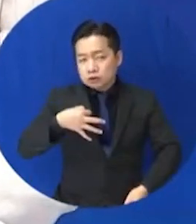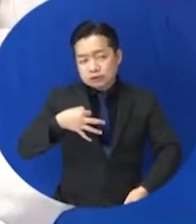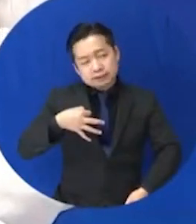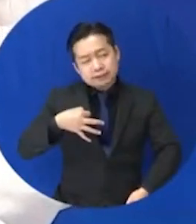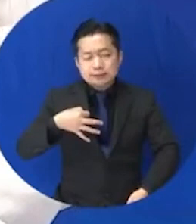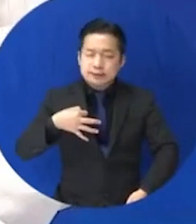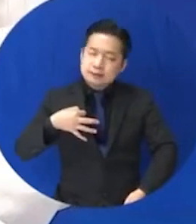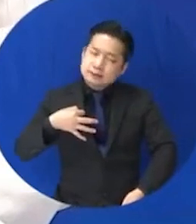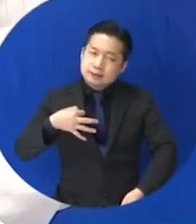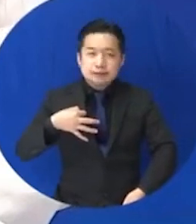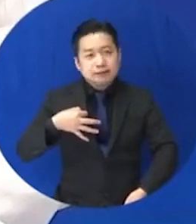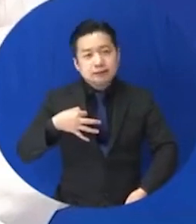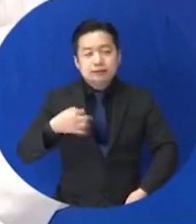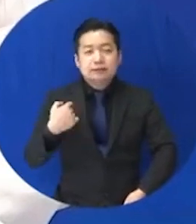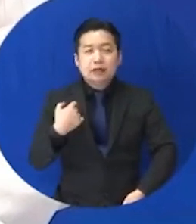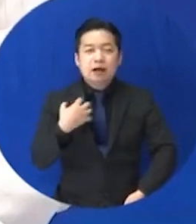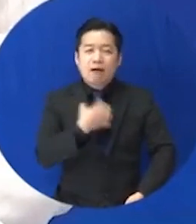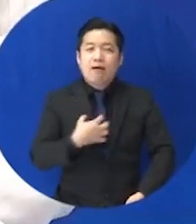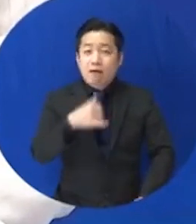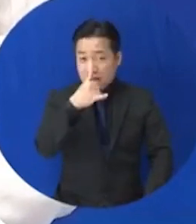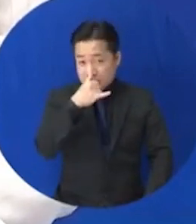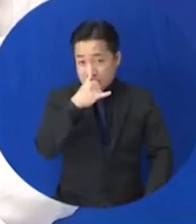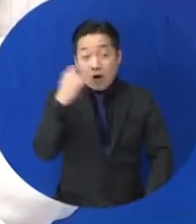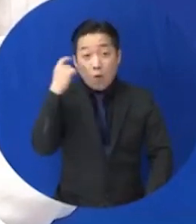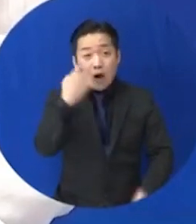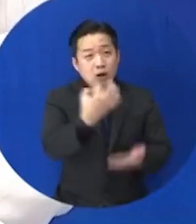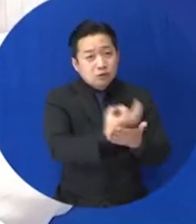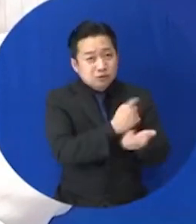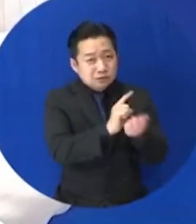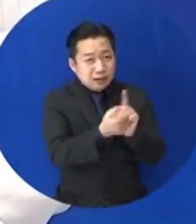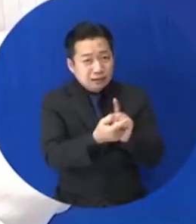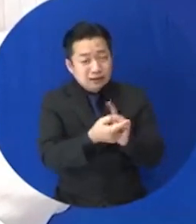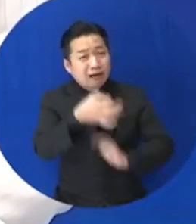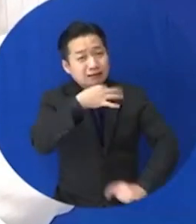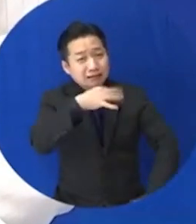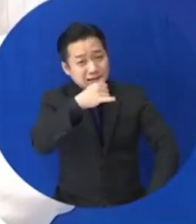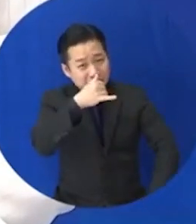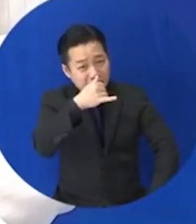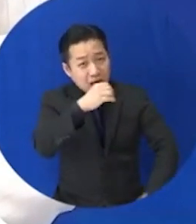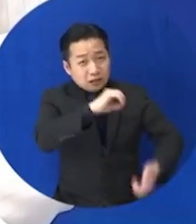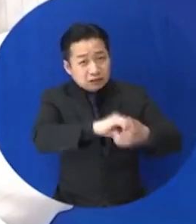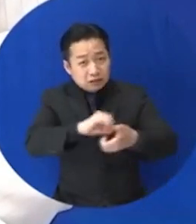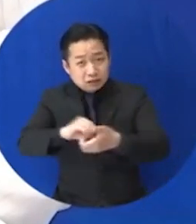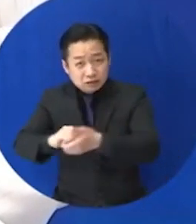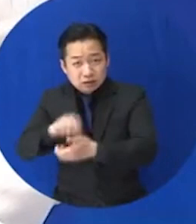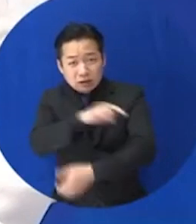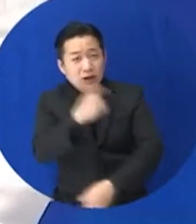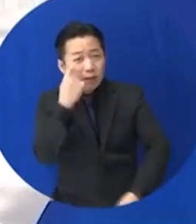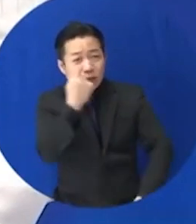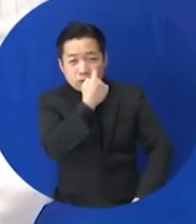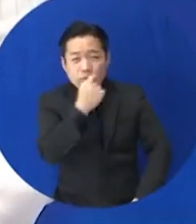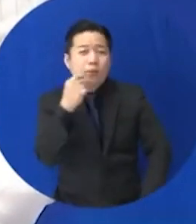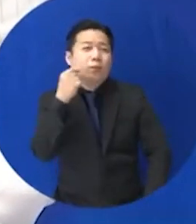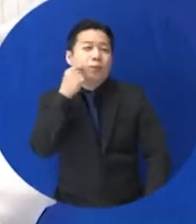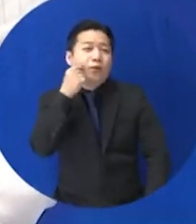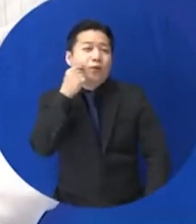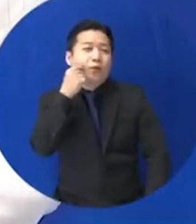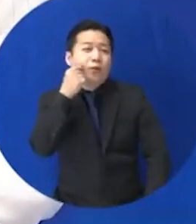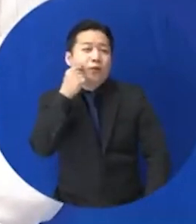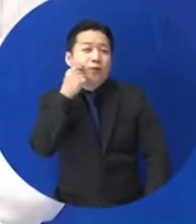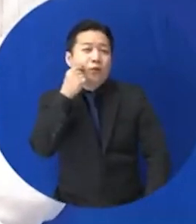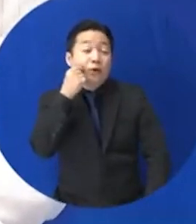좀 불안정하다라고 봅니다. 소득 대체성이 없고 또 정기적이거나 고정적인 걸 보장할 수 없기 때문에 그래서